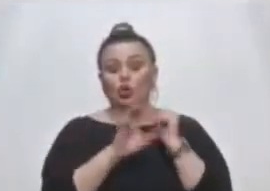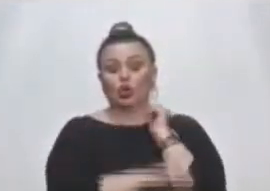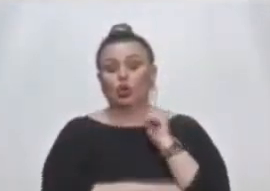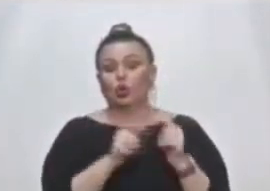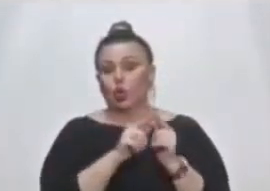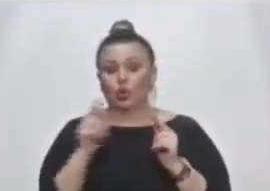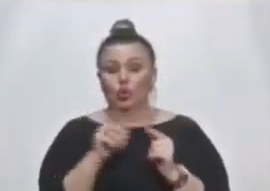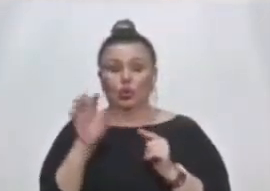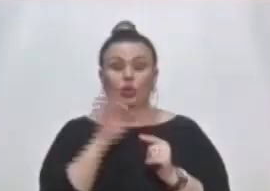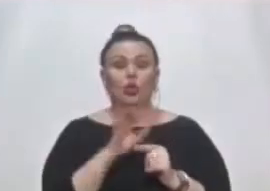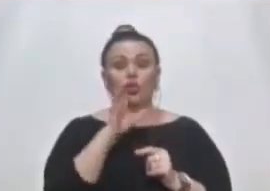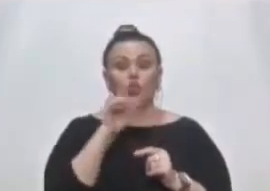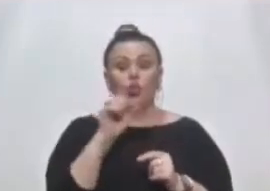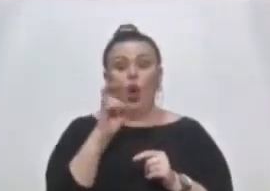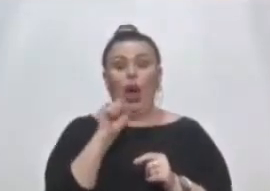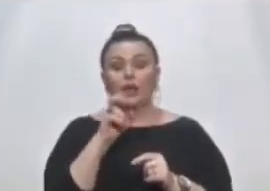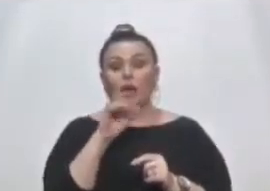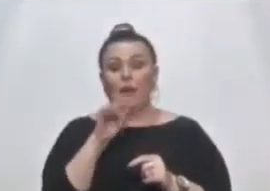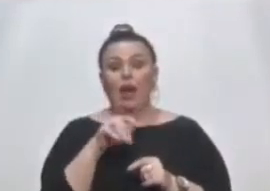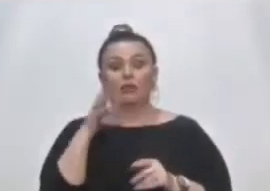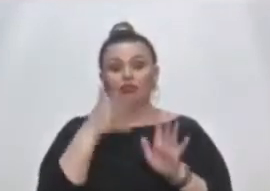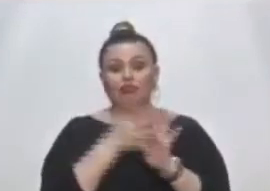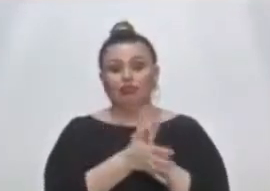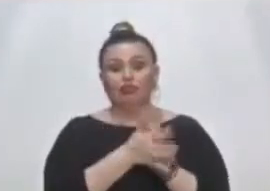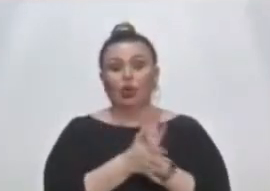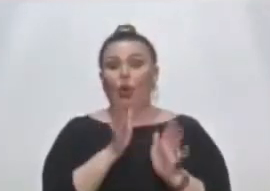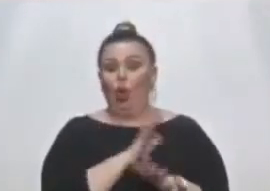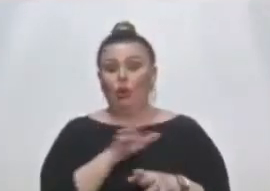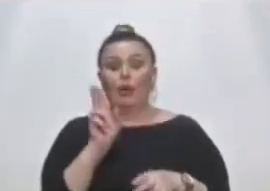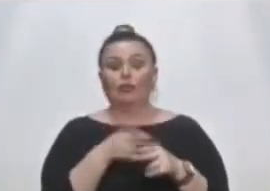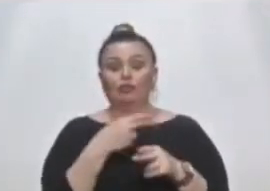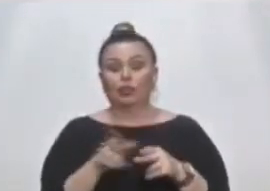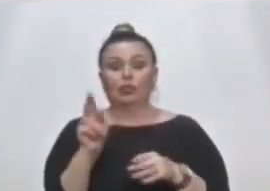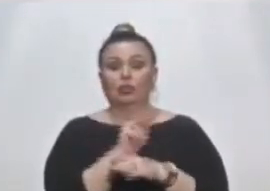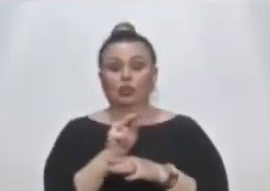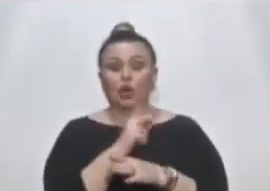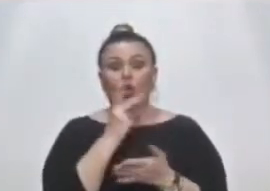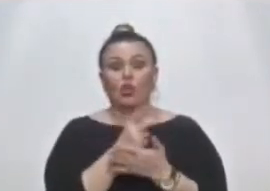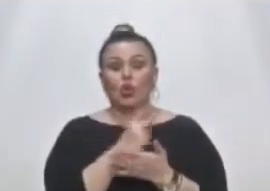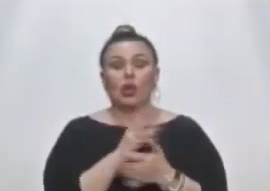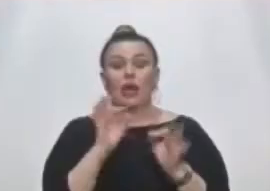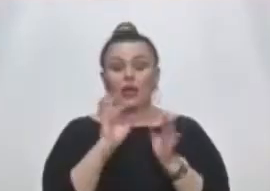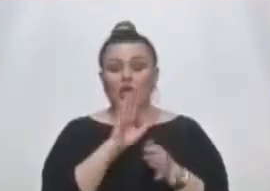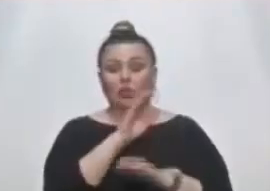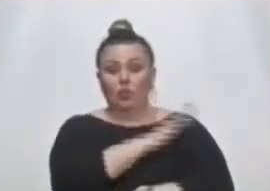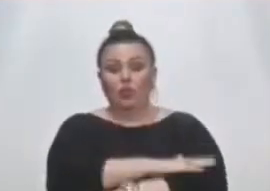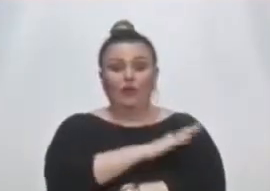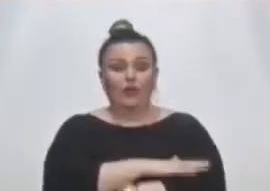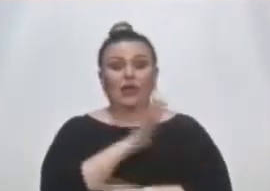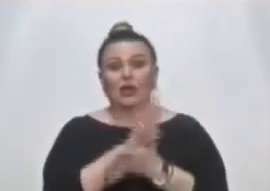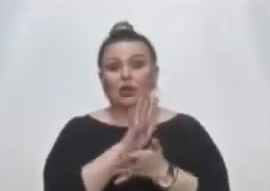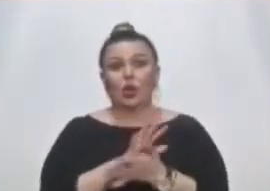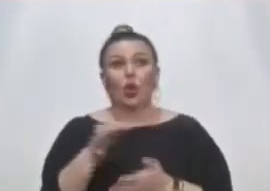göldən Ceyranbatan su anbarına sızmaların ola biləcəyi ehtimalının aradan qaldırılmasının istiqamətində görülən əməli işlərin nəticəsində çirkab